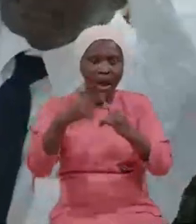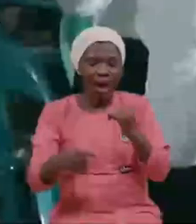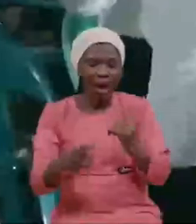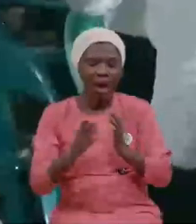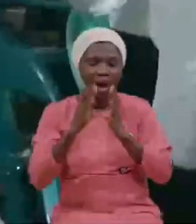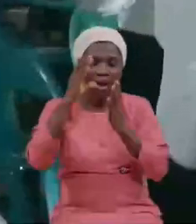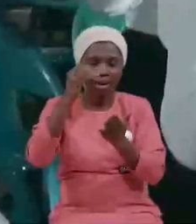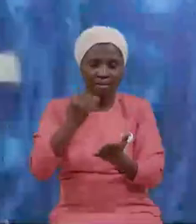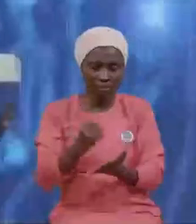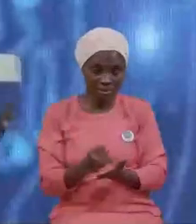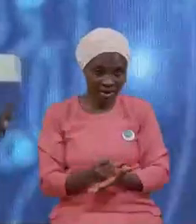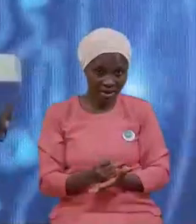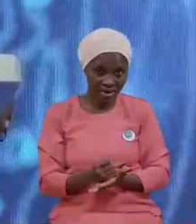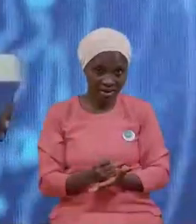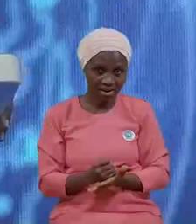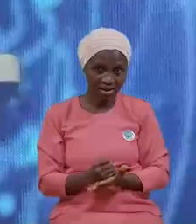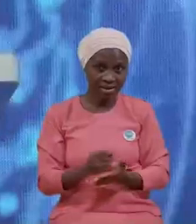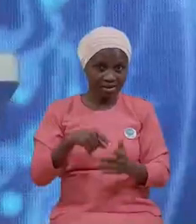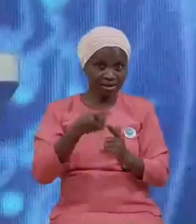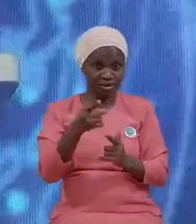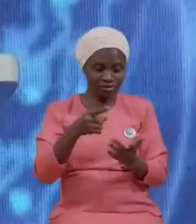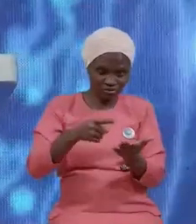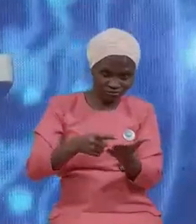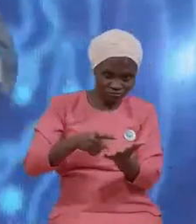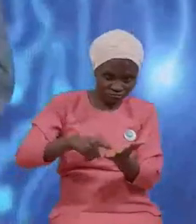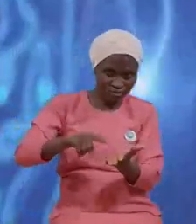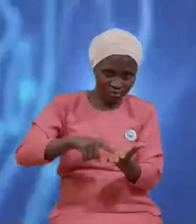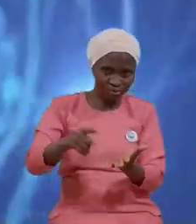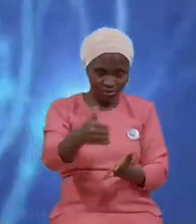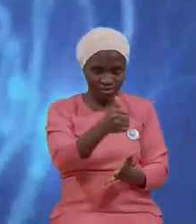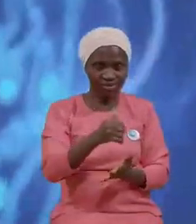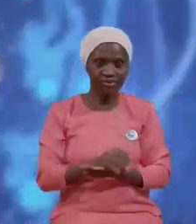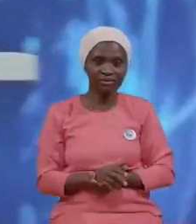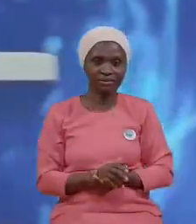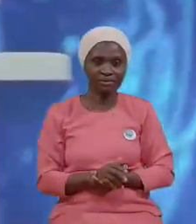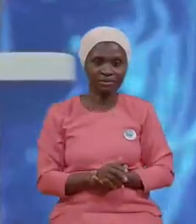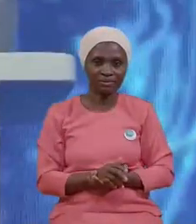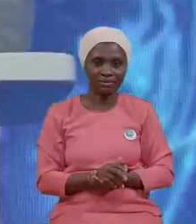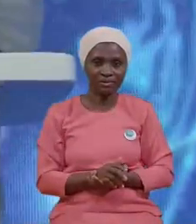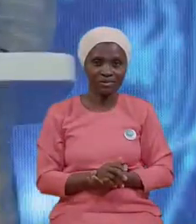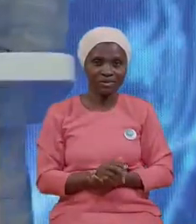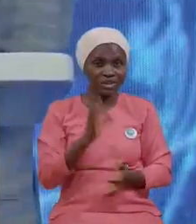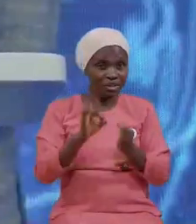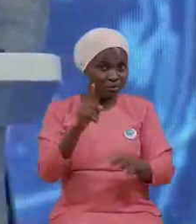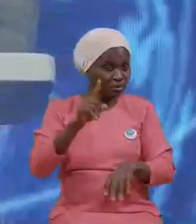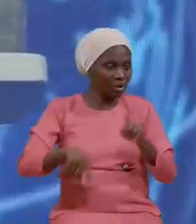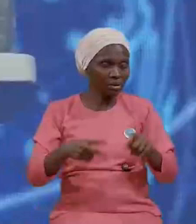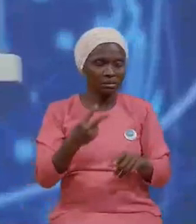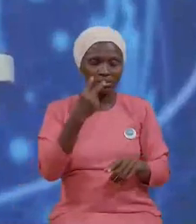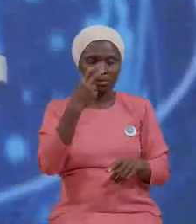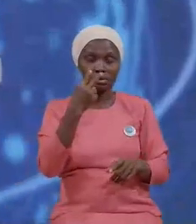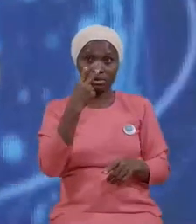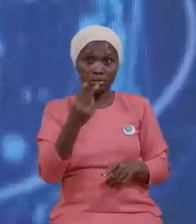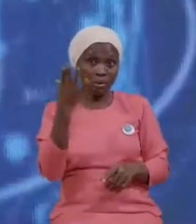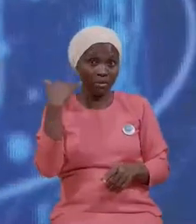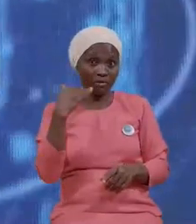Tu vas t'examiner. Si tu n'arrivais pas à voir avant, tu verras. Si tu n'arrivais pas à